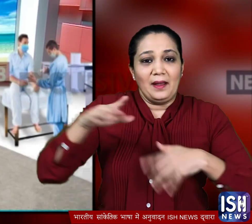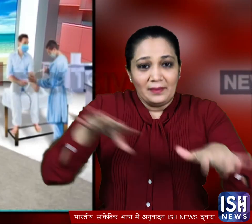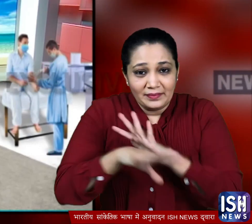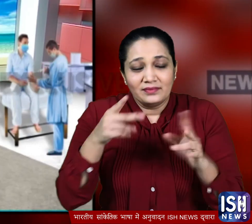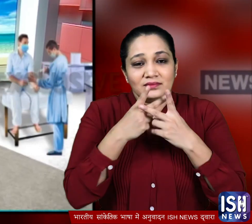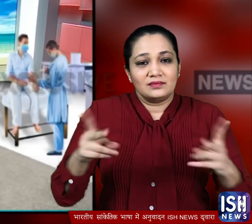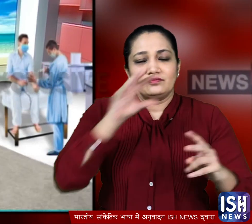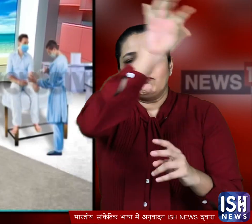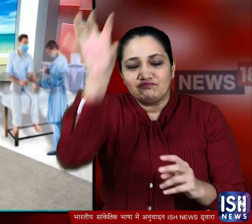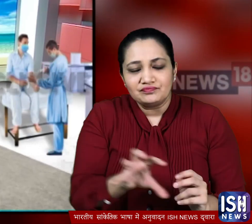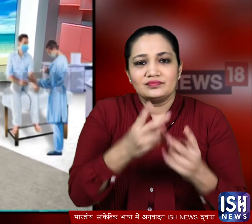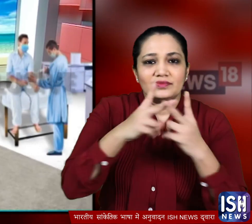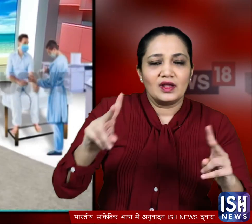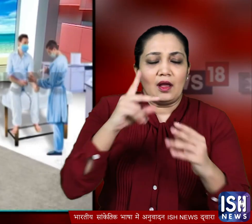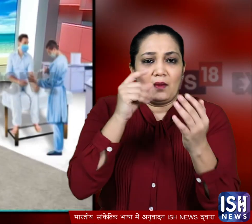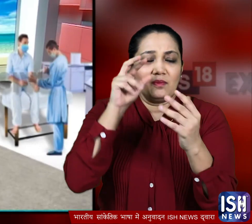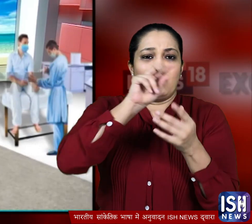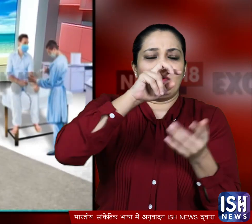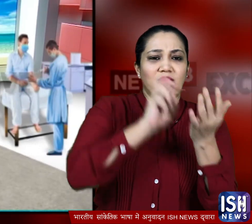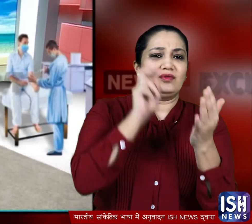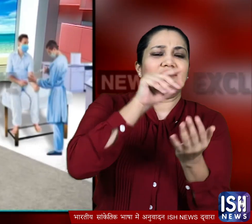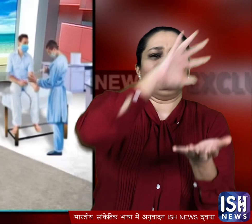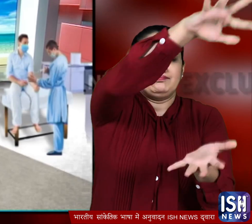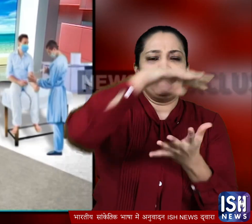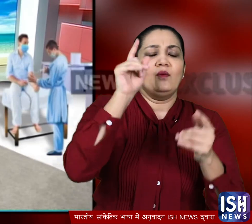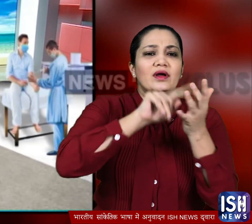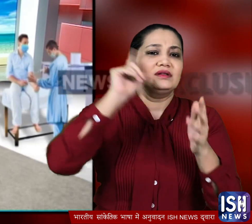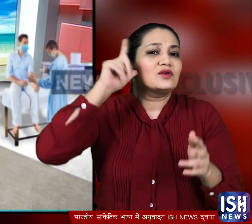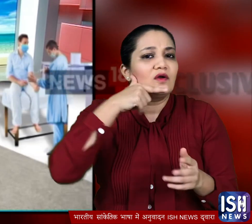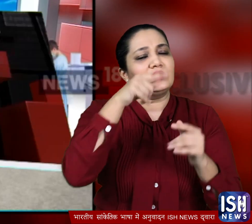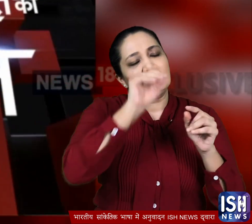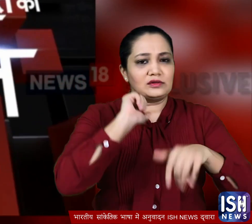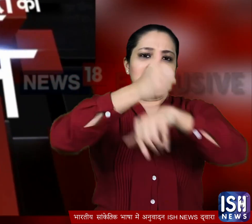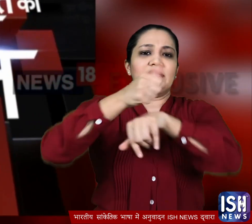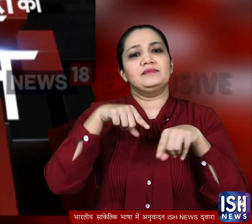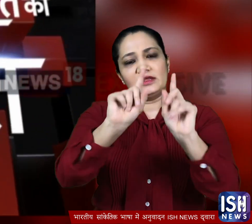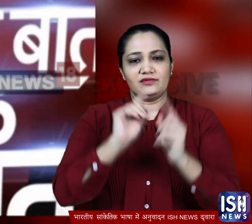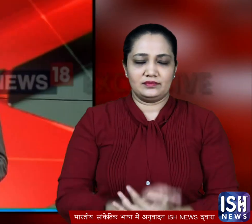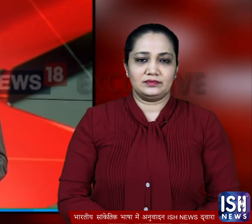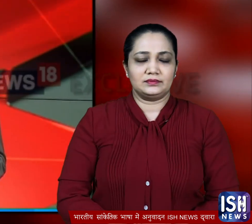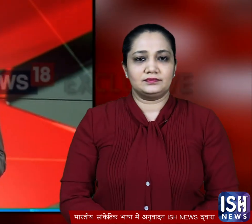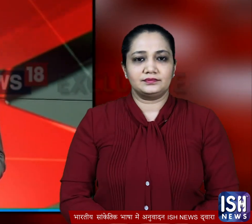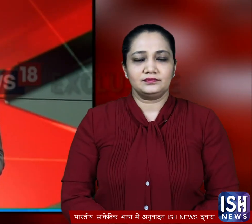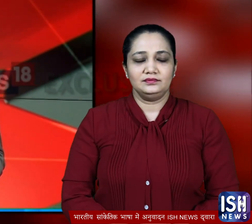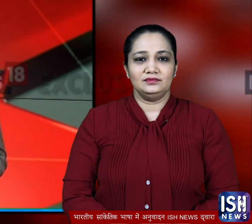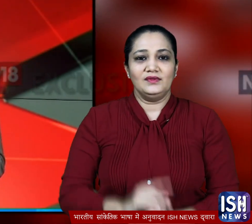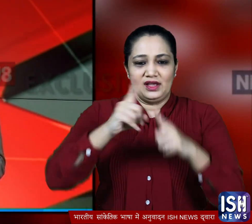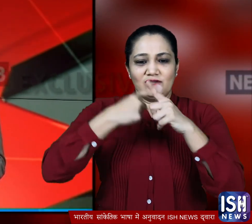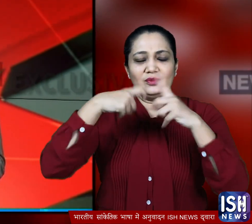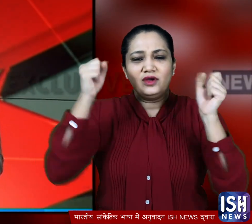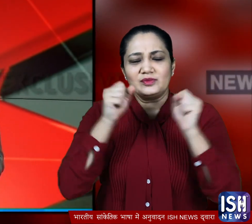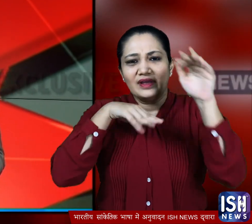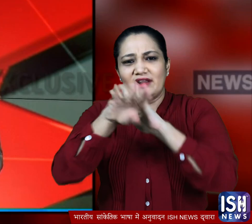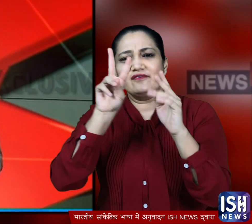के तहत राज्य सरकारें टीके की बुकिंग के लिए कॉमन सर्विस सेंटर या कॉल सेंटर भी शुरू कर सकती हैं। जम्मू कश्मीर के वैष्णो देवी भवन